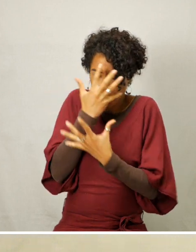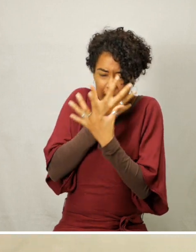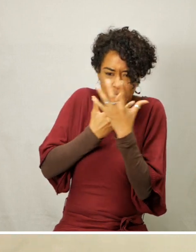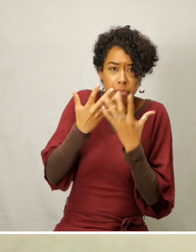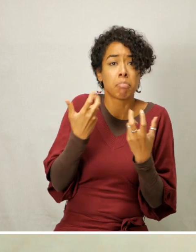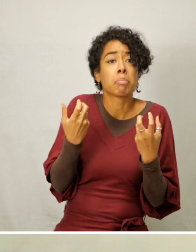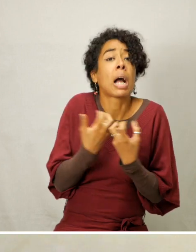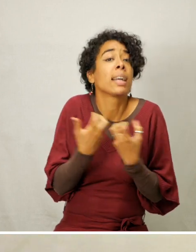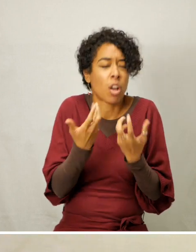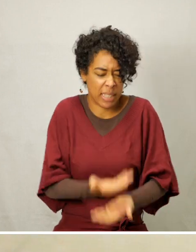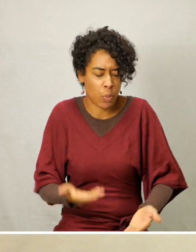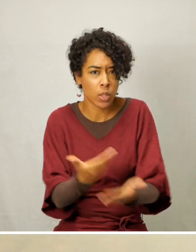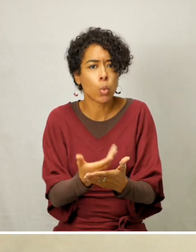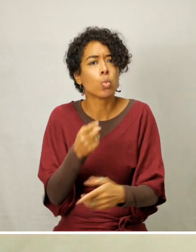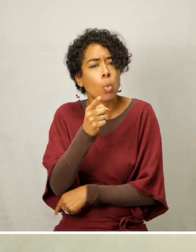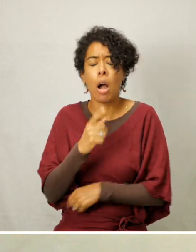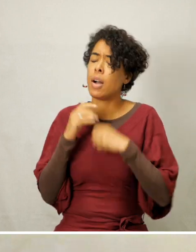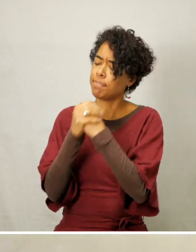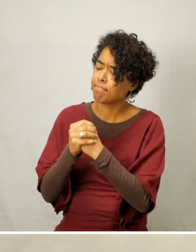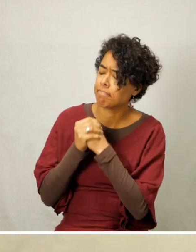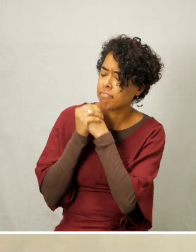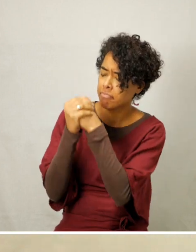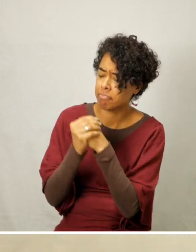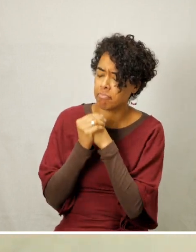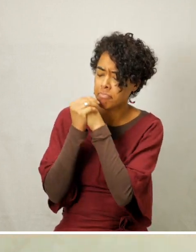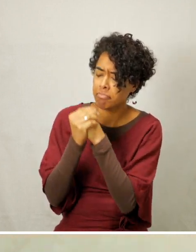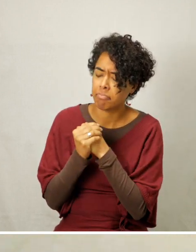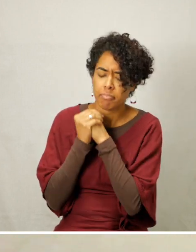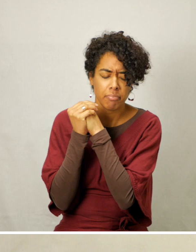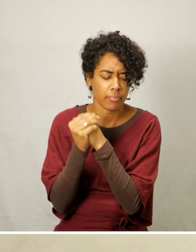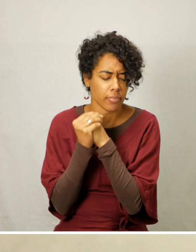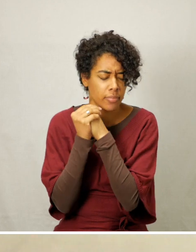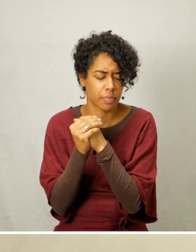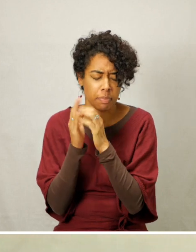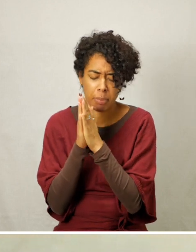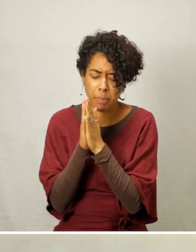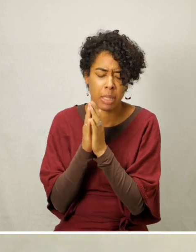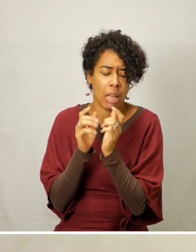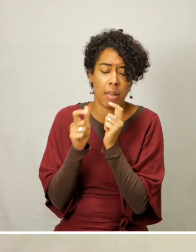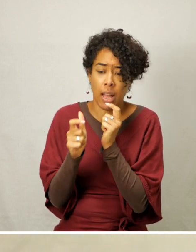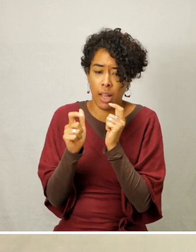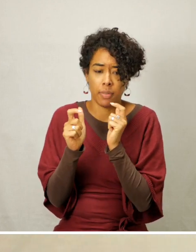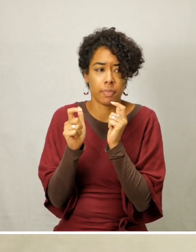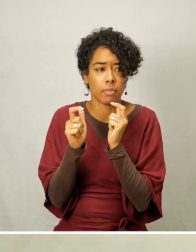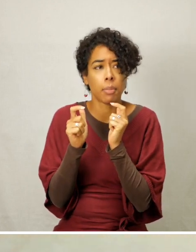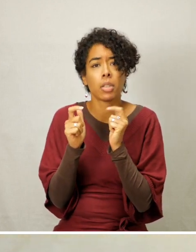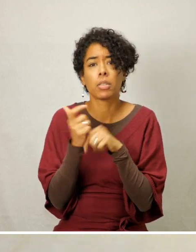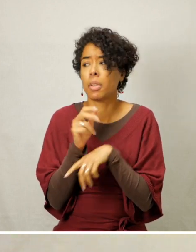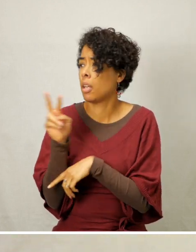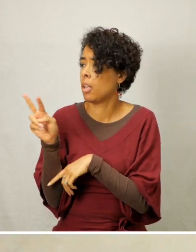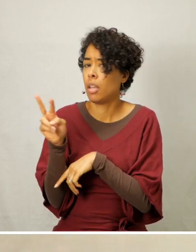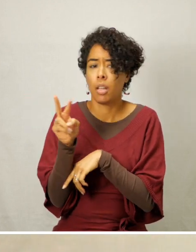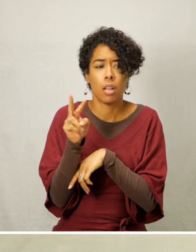en train de prier pour quelque chose, une situation. Et puis, en fait, tu vas regarder ce qui se passe. Et au